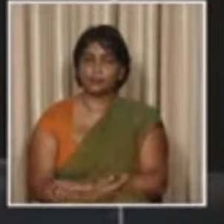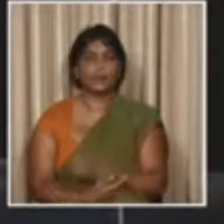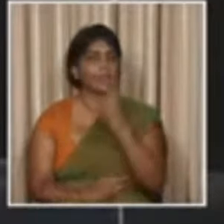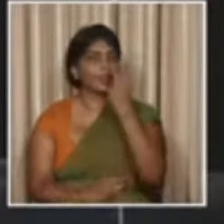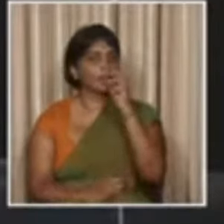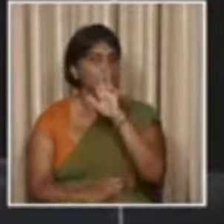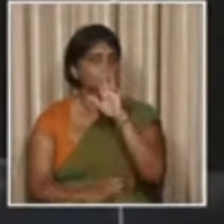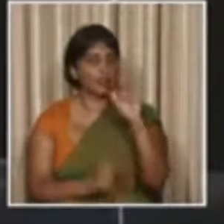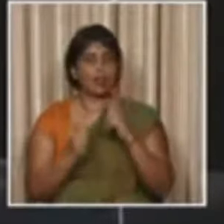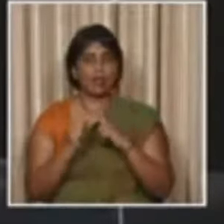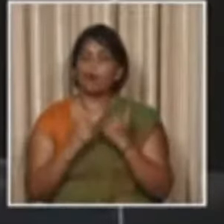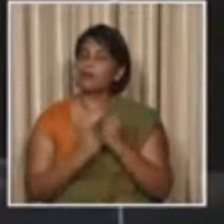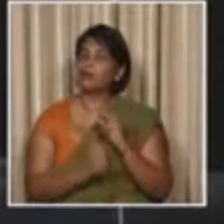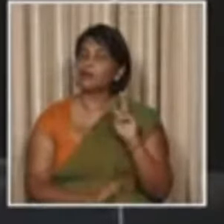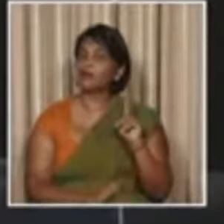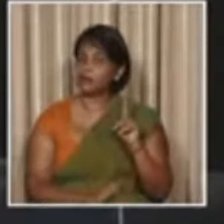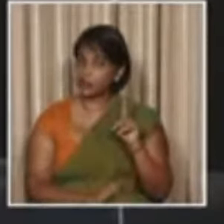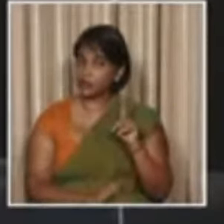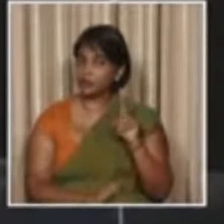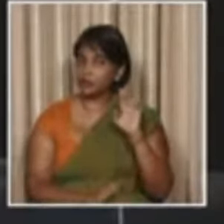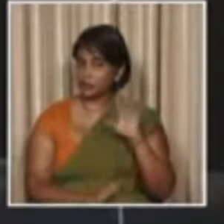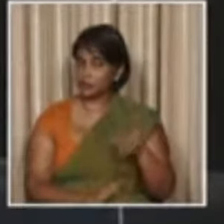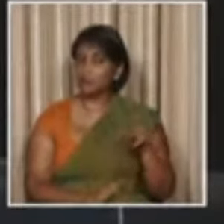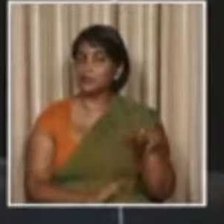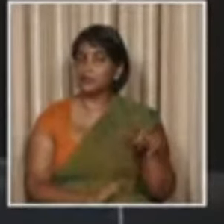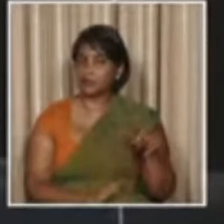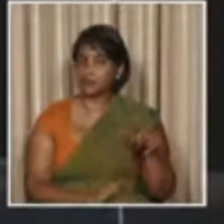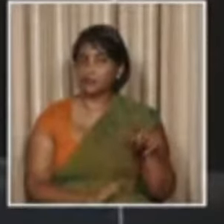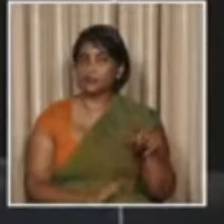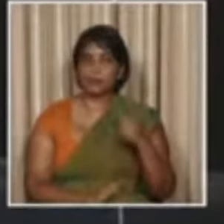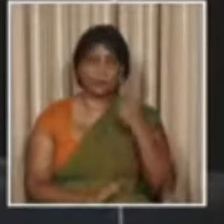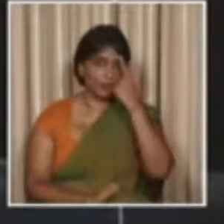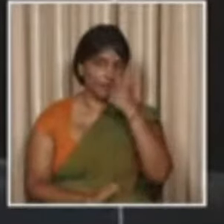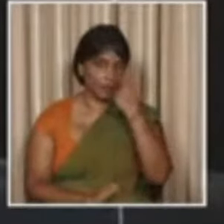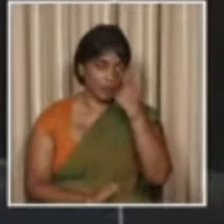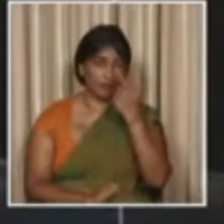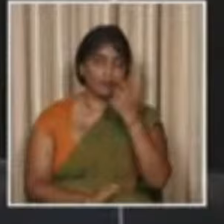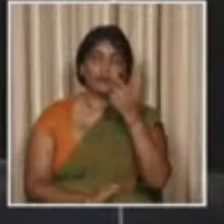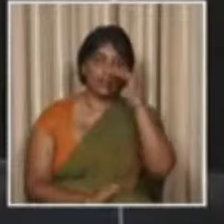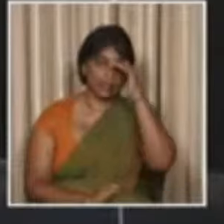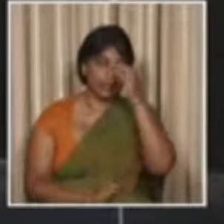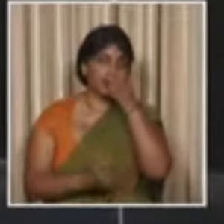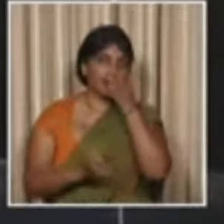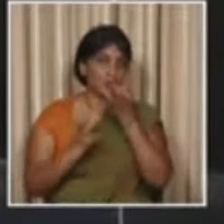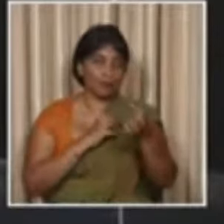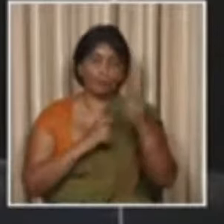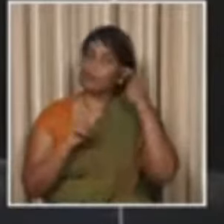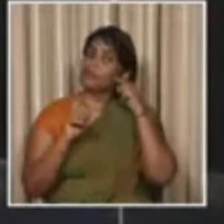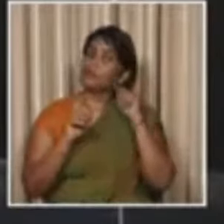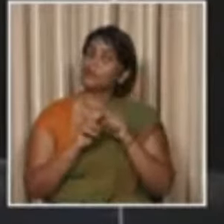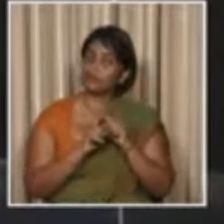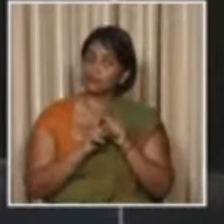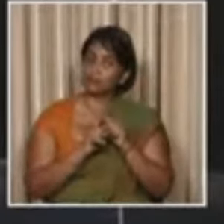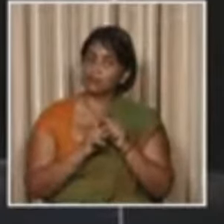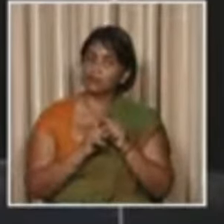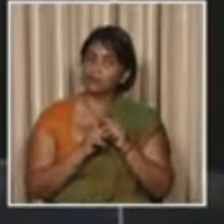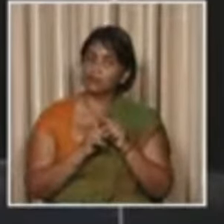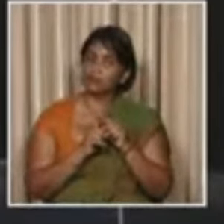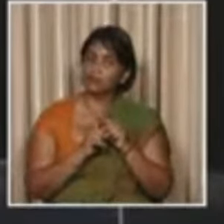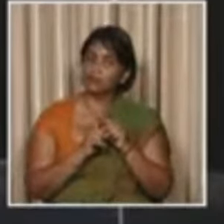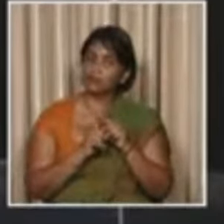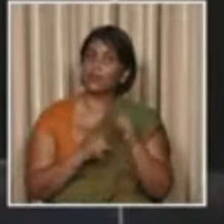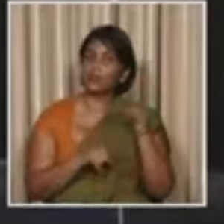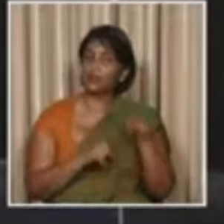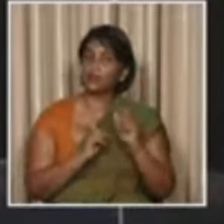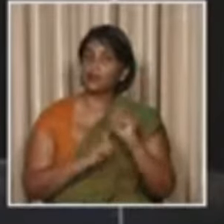2019 අප්‍රේල් 21 දින සිදු වූ පාස්කු ඉරුදින ත්‍රස්ත ප්‍රහාරය සම්බන්ධයෙන්. මෙම